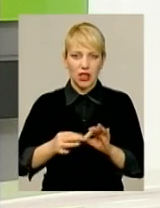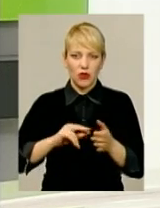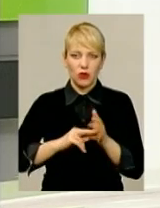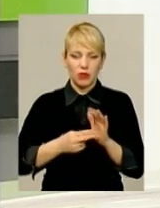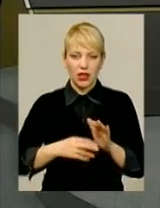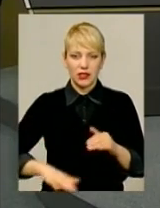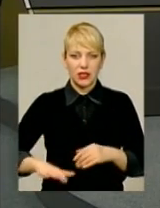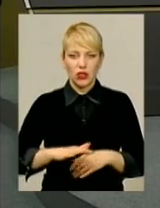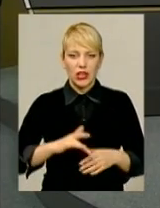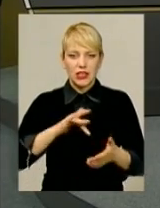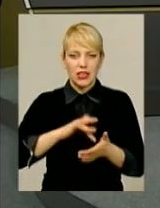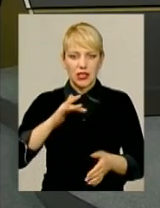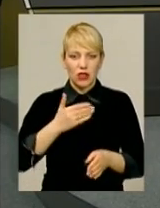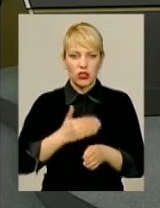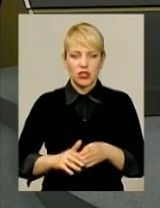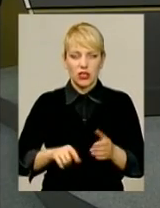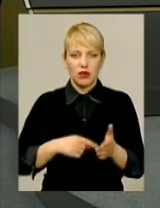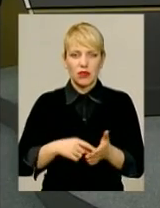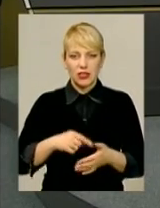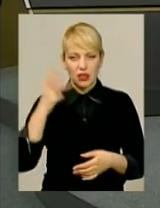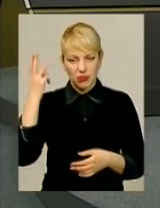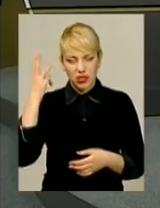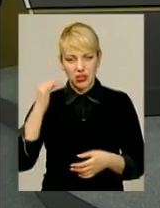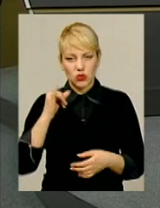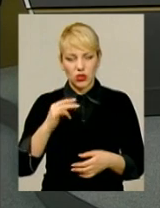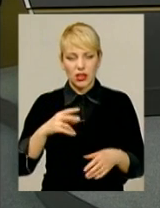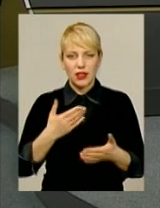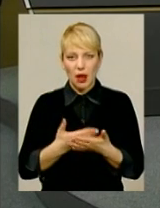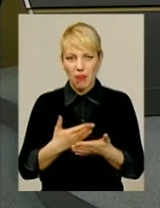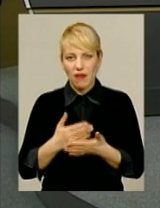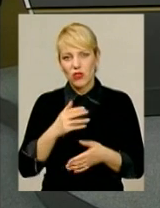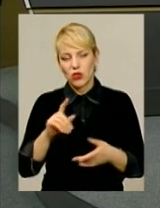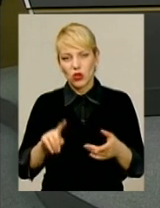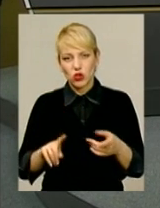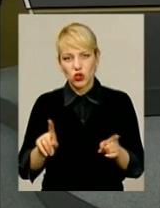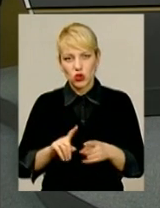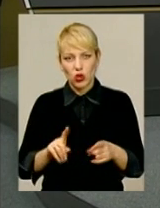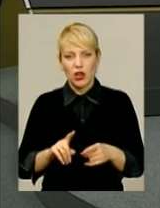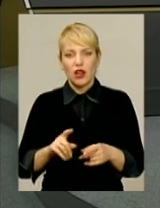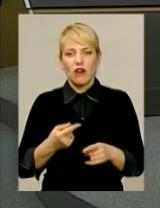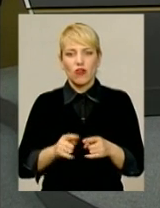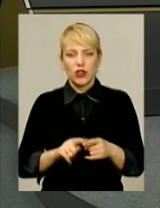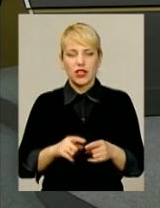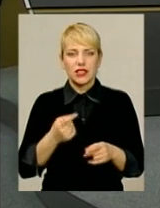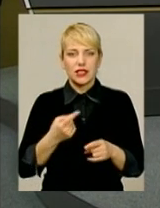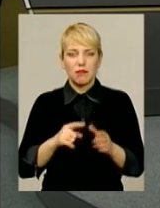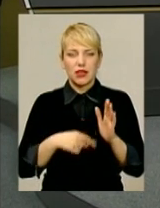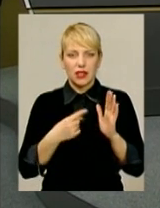території центральної частини міста Хмельницького. І напевно, що вони ці